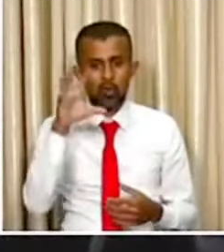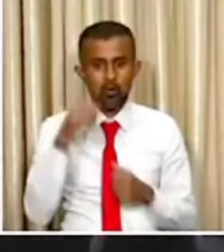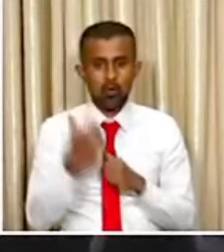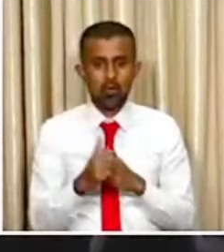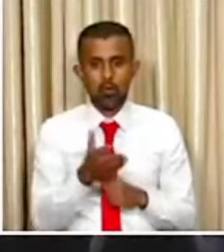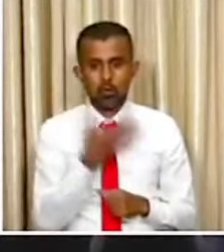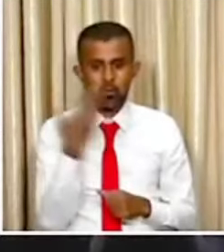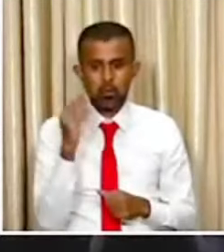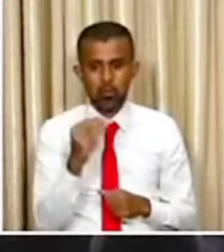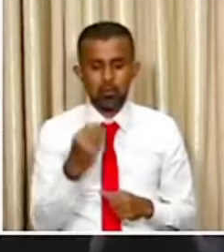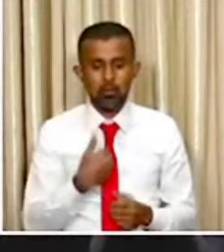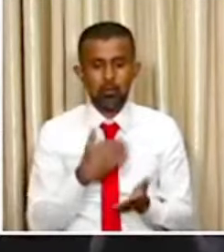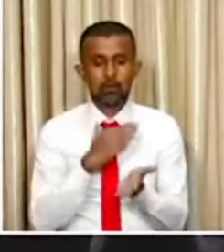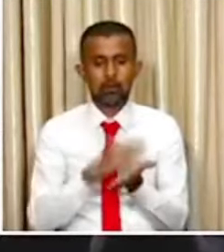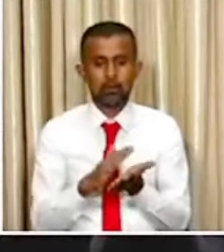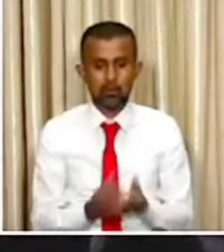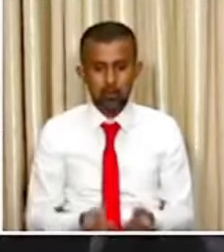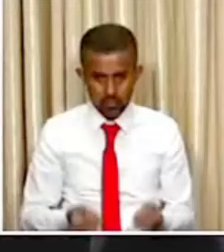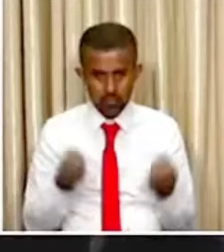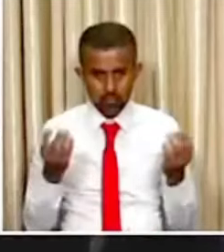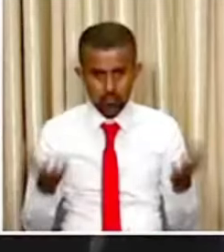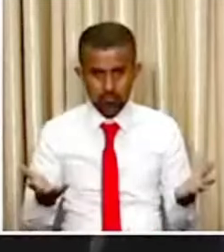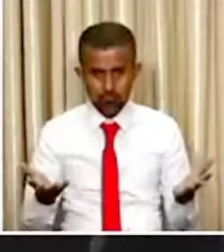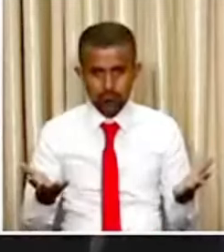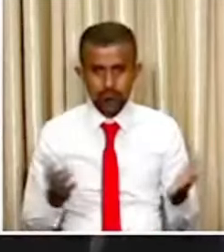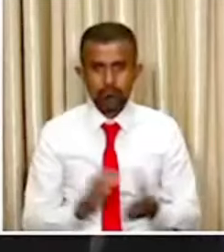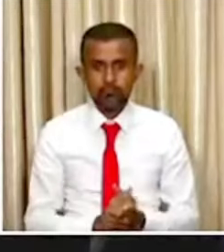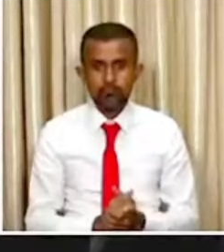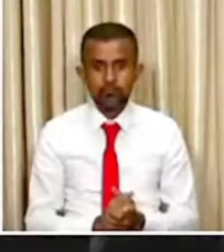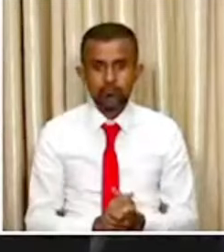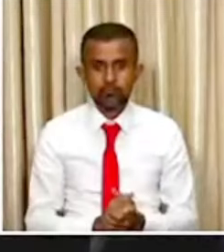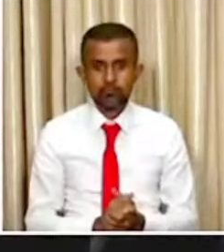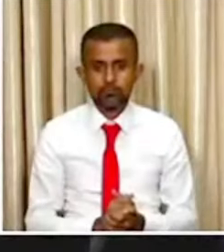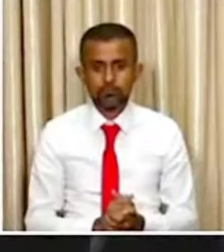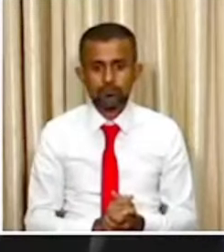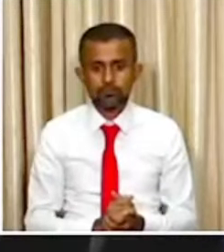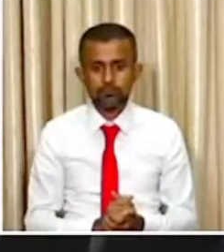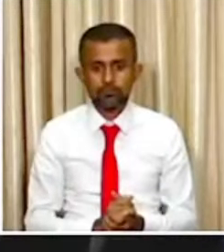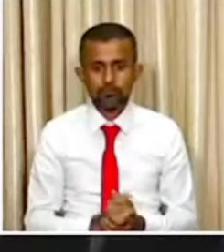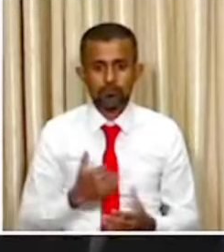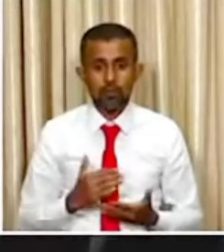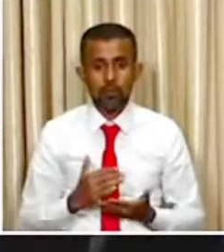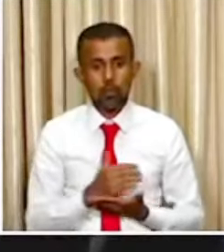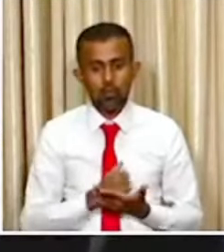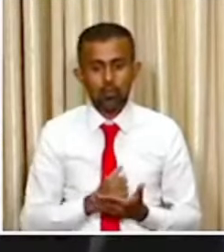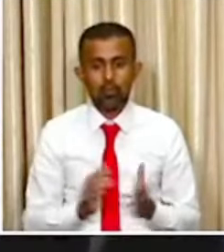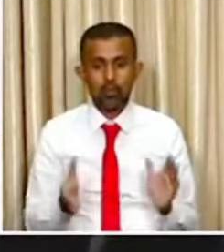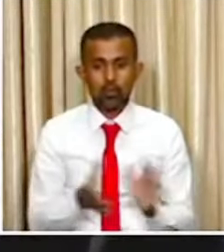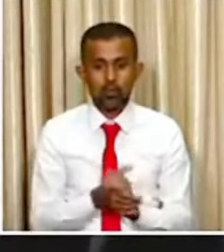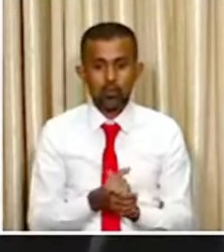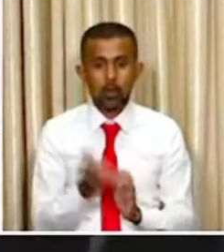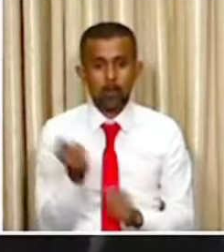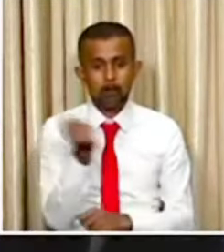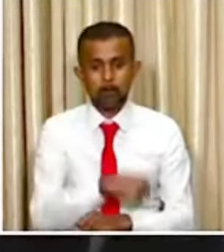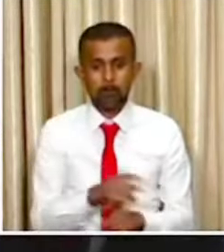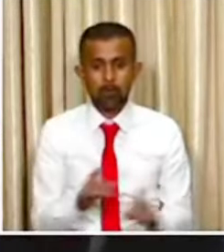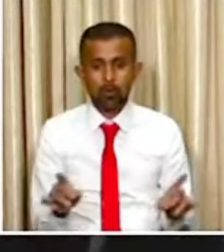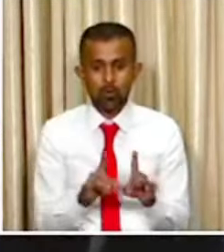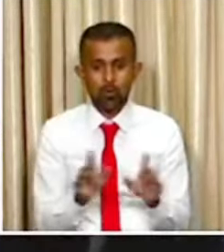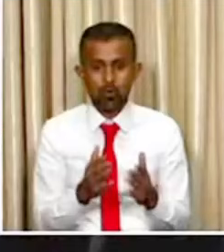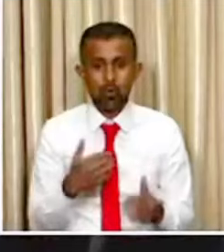නම් අපේ සහයෝගය අපි දෙනවා. හැබැයි ඒකට අපි ඔක්කොම එකට වැඩපිළිවෙලක් ඇතුව යන්න වෙයි. මොකද අපි